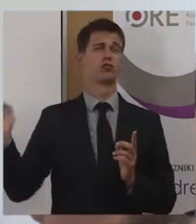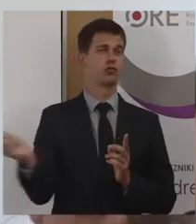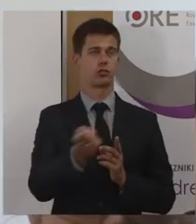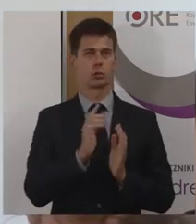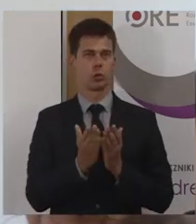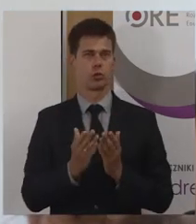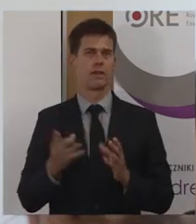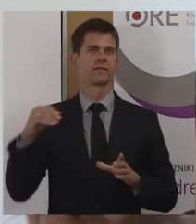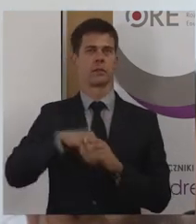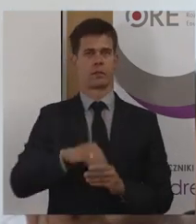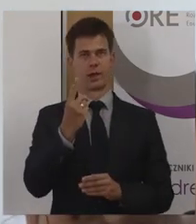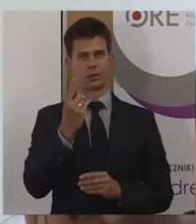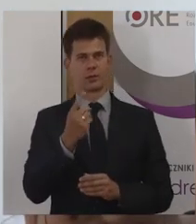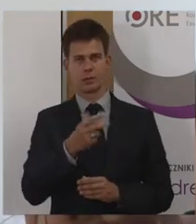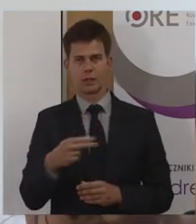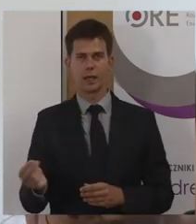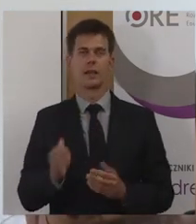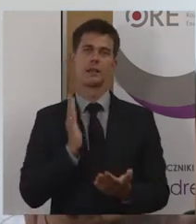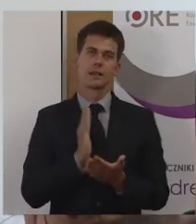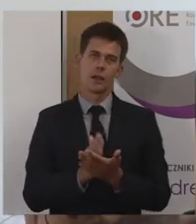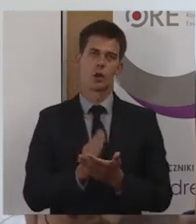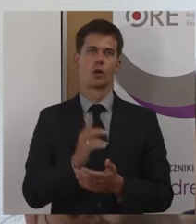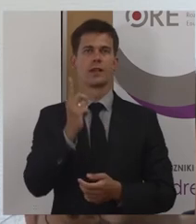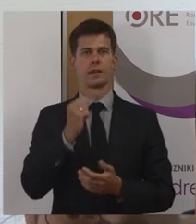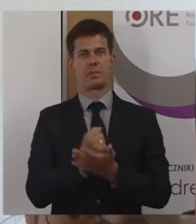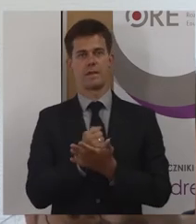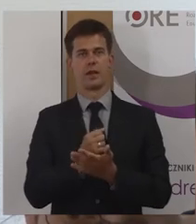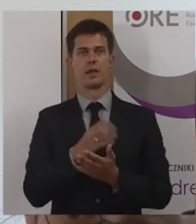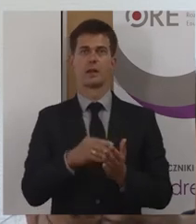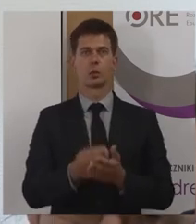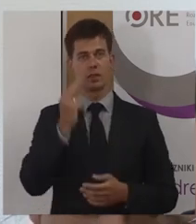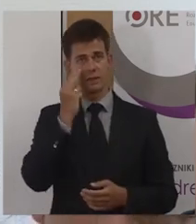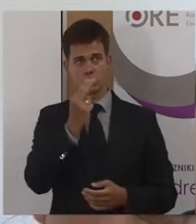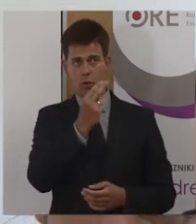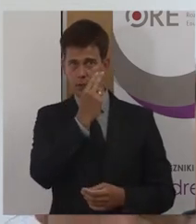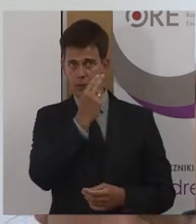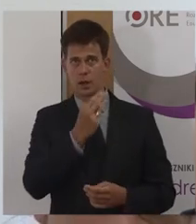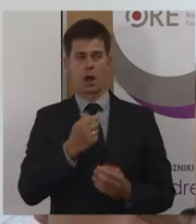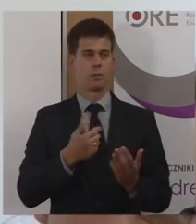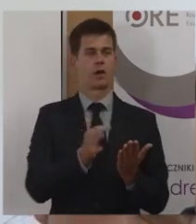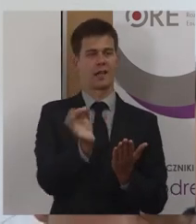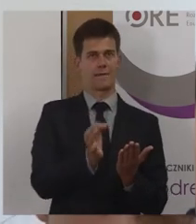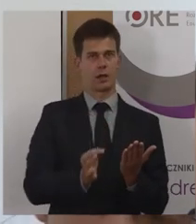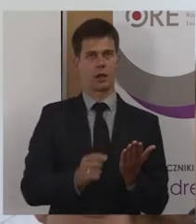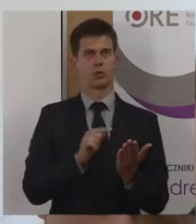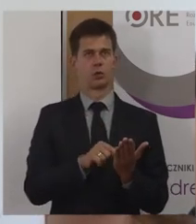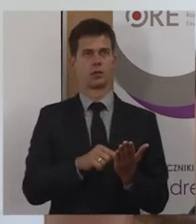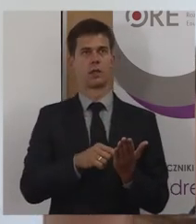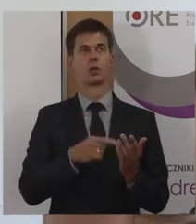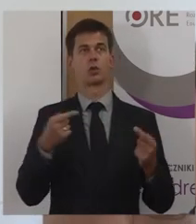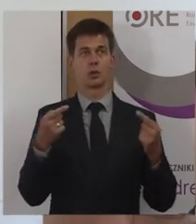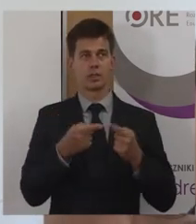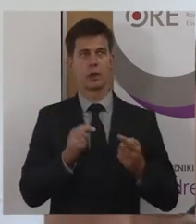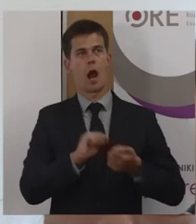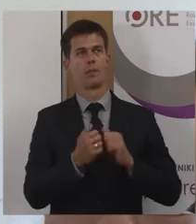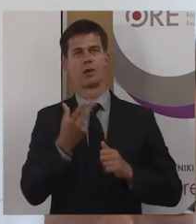dostępność grafiki jakiejkolwiek, to tutaj niestety nie ma możliwości na kompromis, bo albo jest dostępna, albo jest w ogóle niedostępna, jeśli nie ma